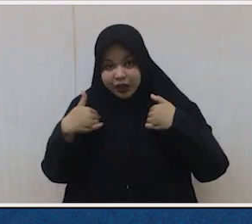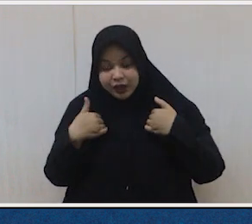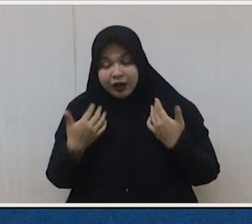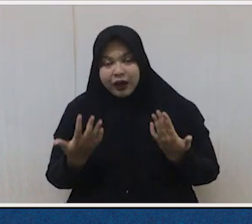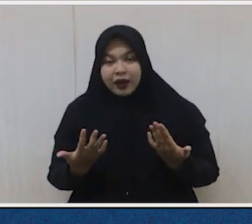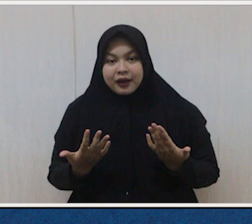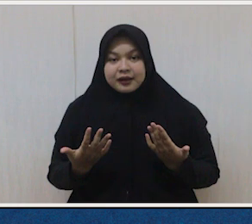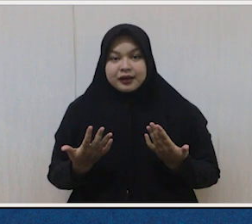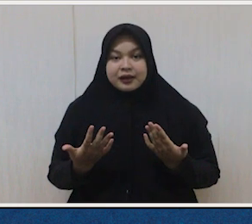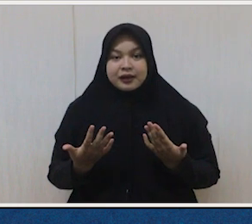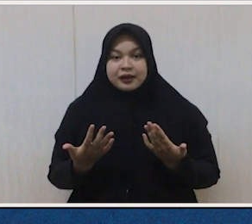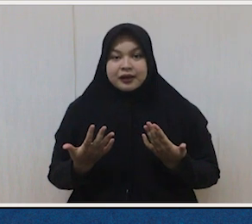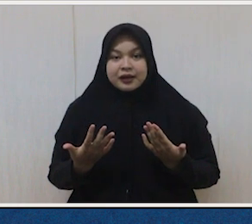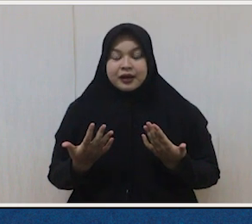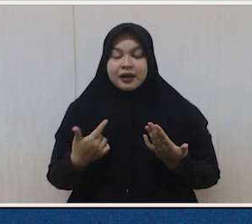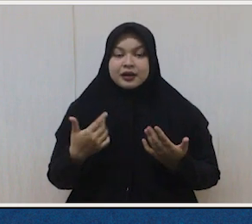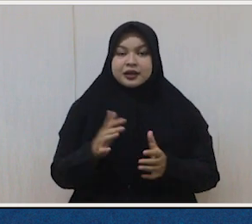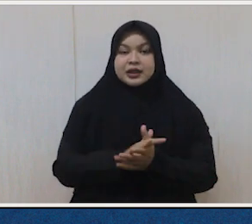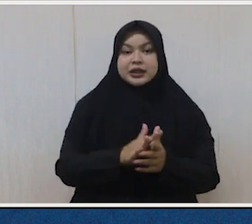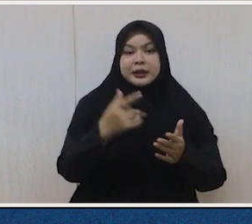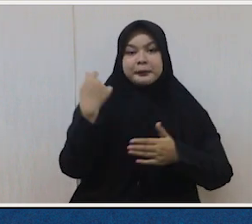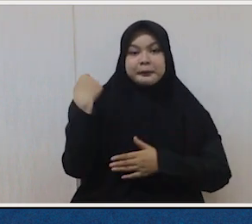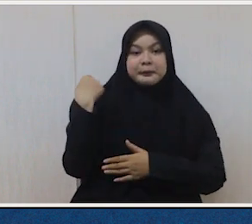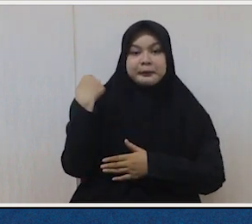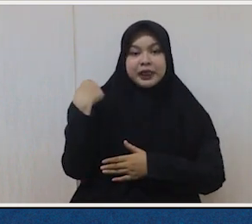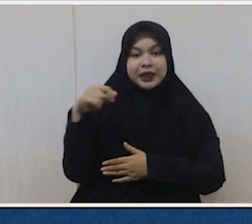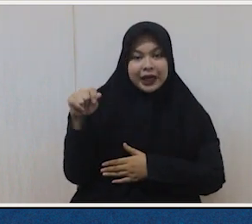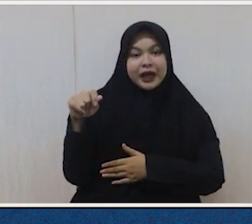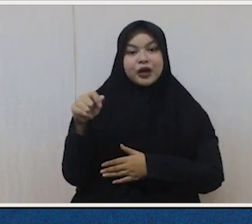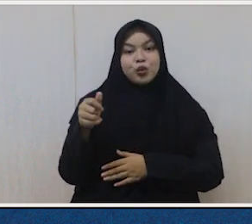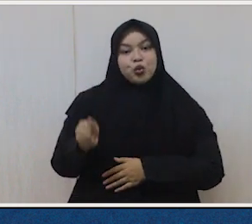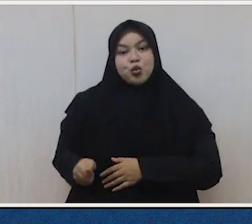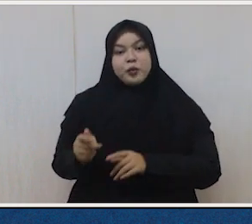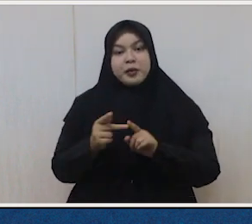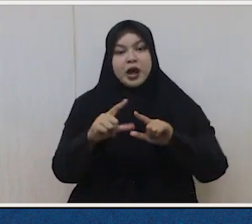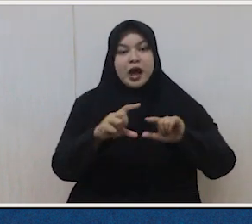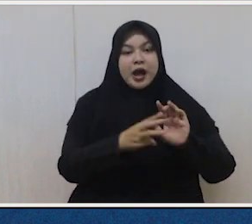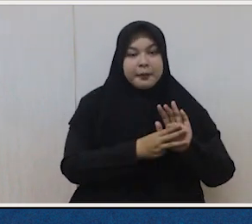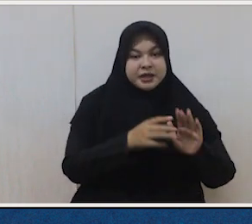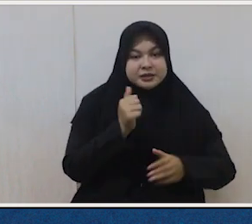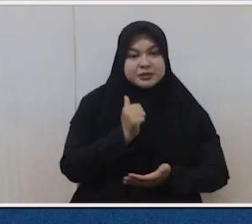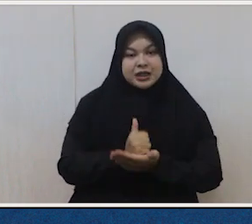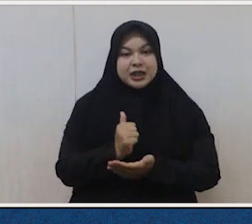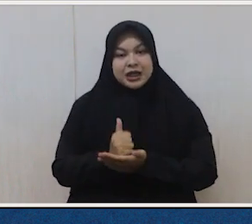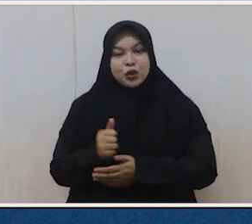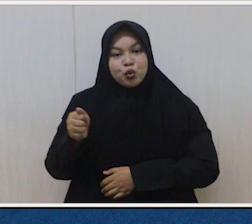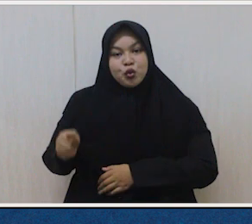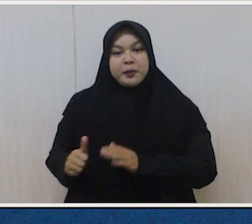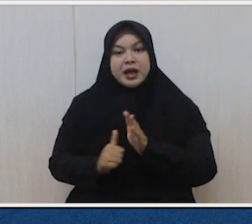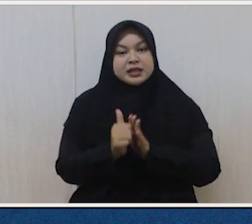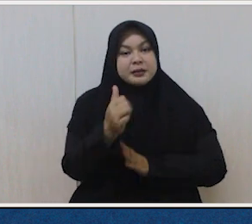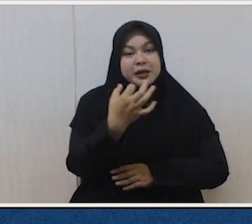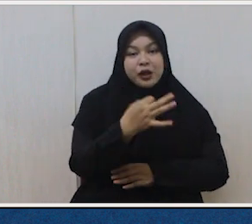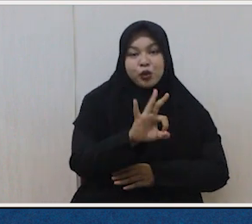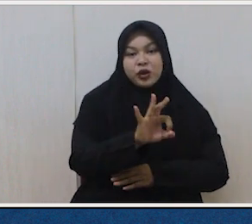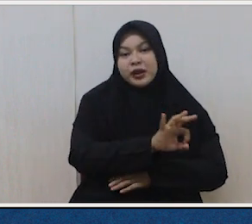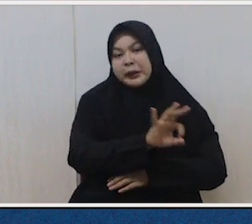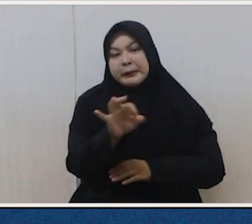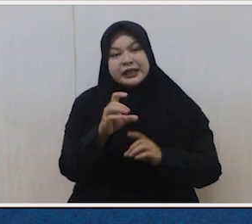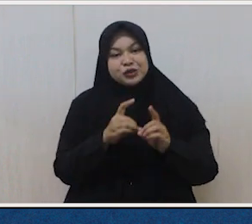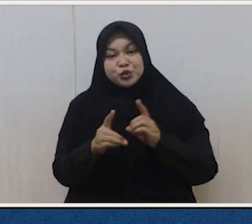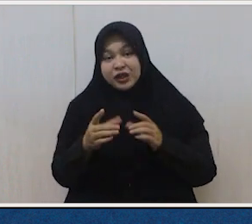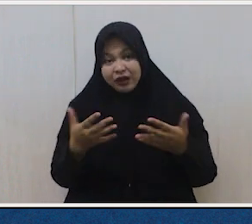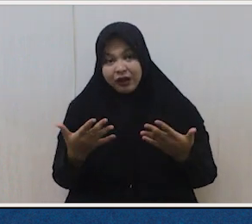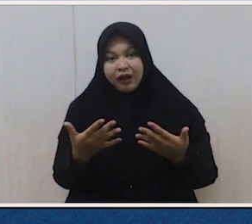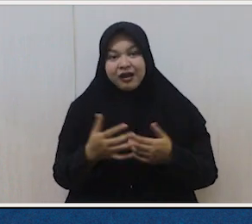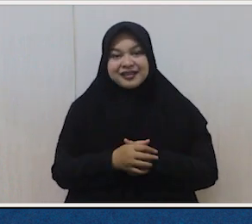Fajri ya apa namanya di Kementerian Hukum dan HAM ee Ini kan sebenarnya hukum acara baru kan Tanpa harus didiskusikan gitu